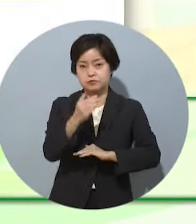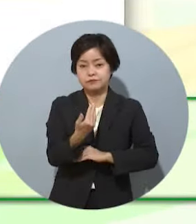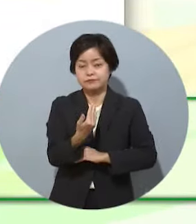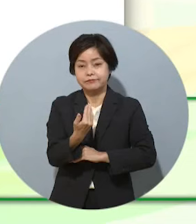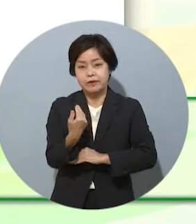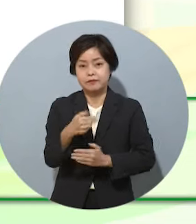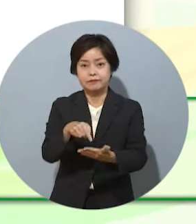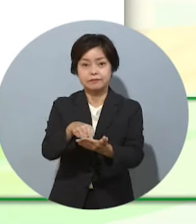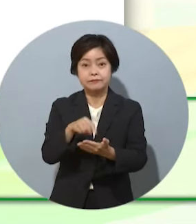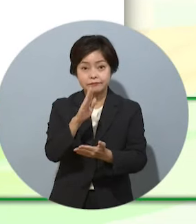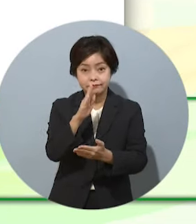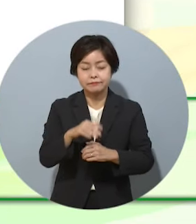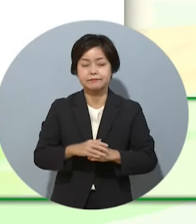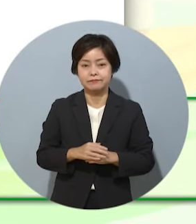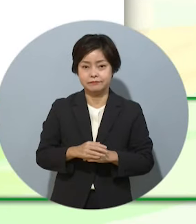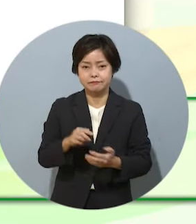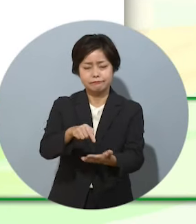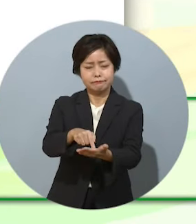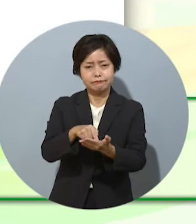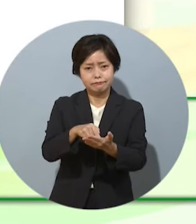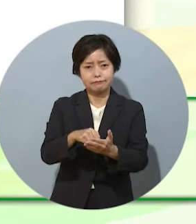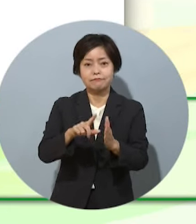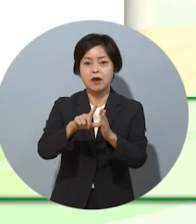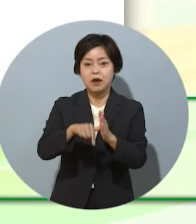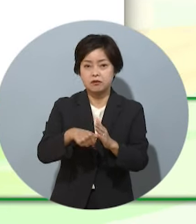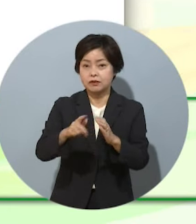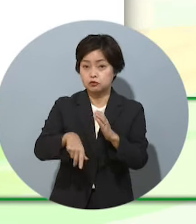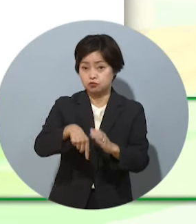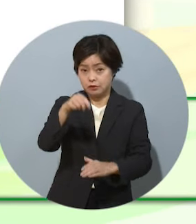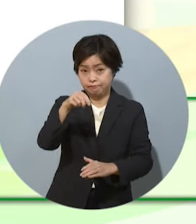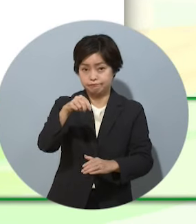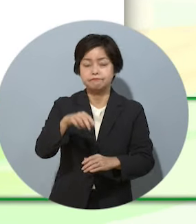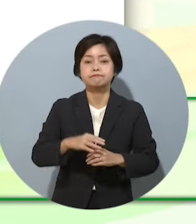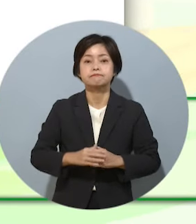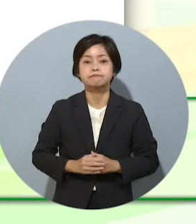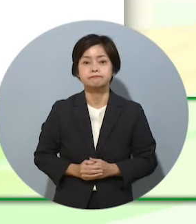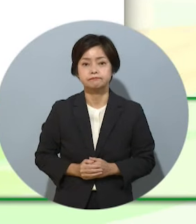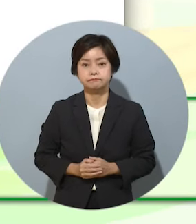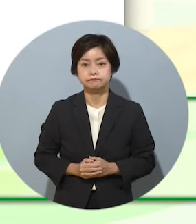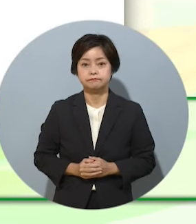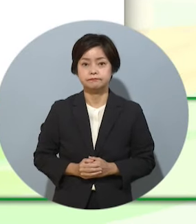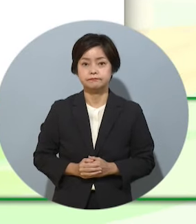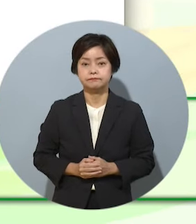。応募多数の場合は抽選になります。